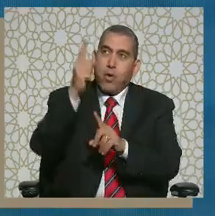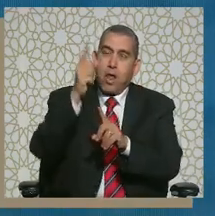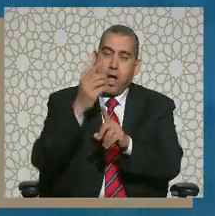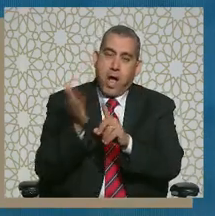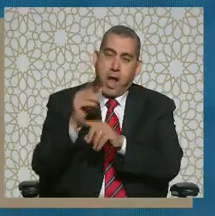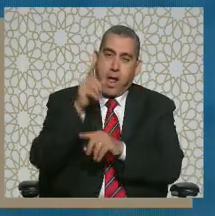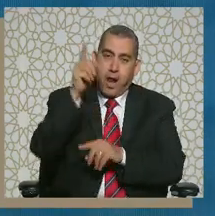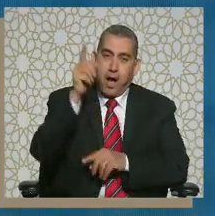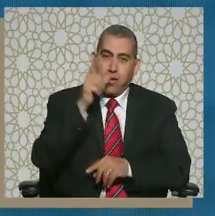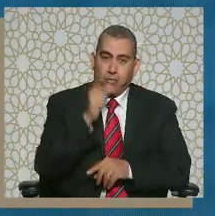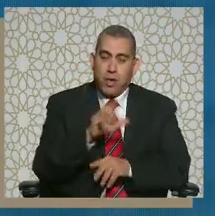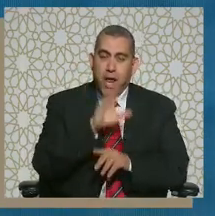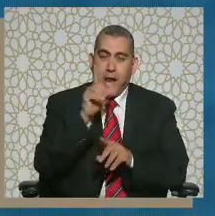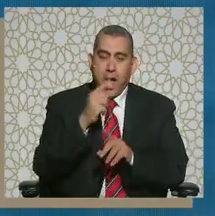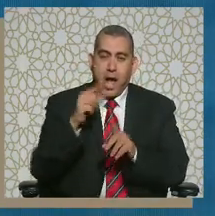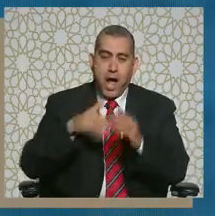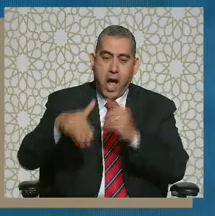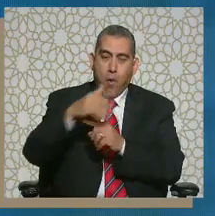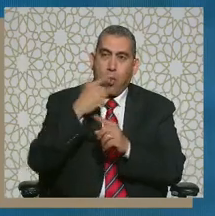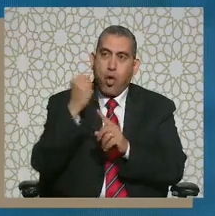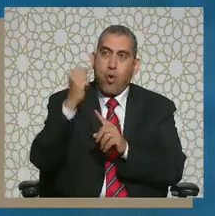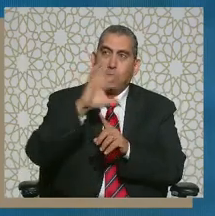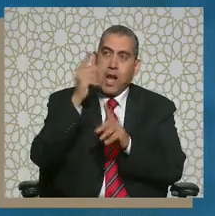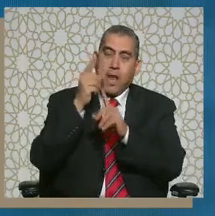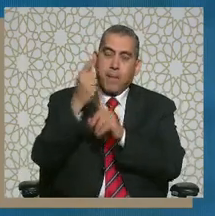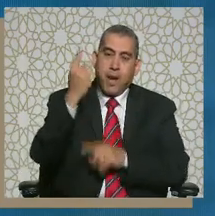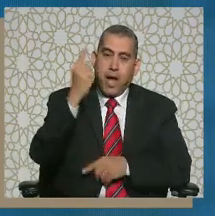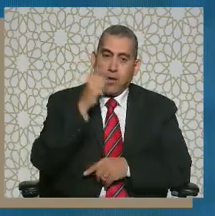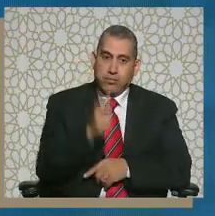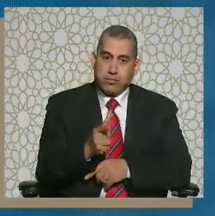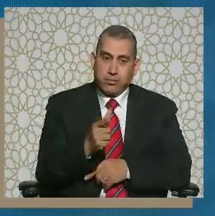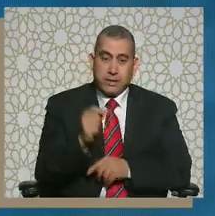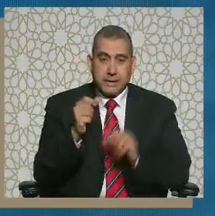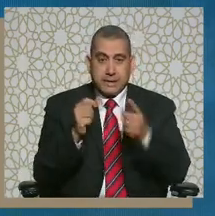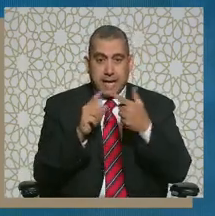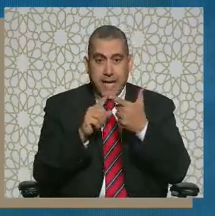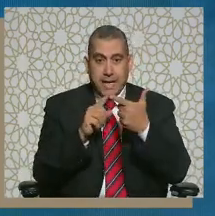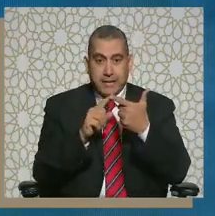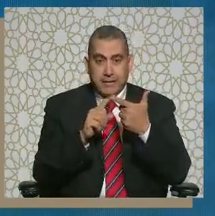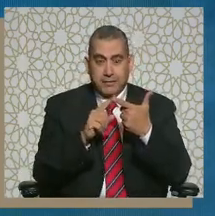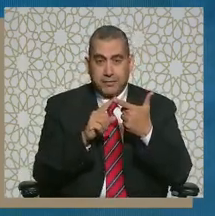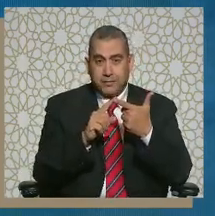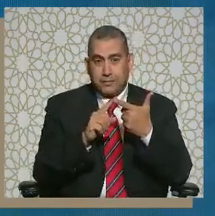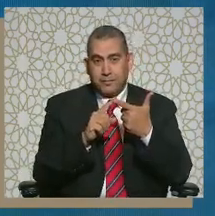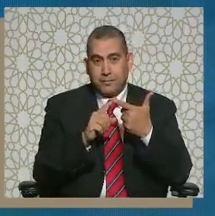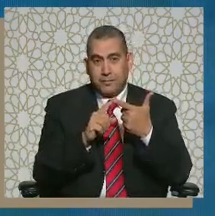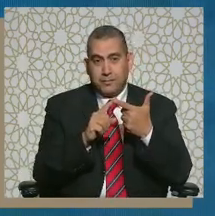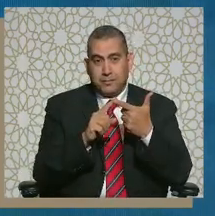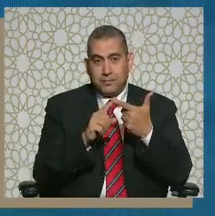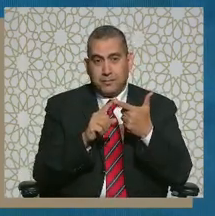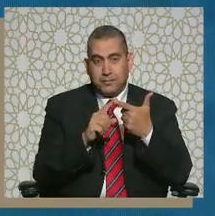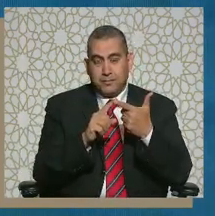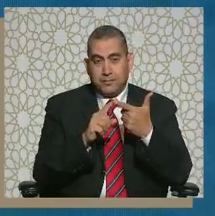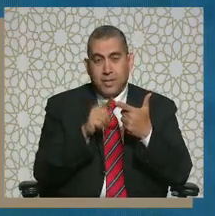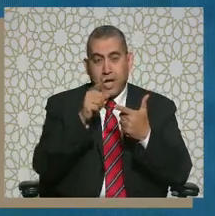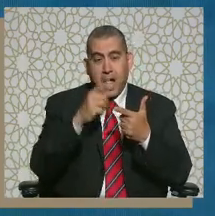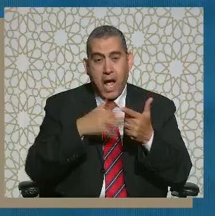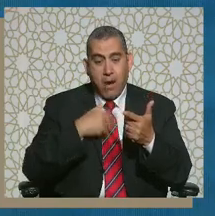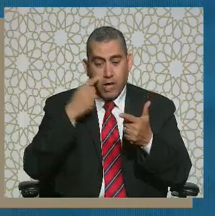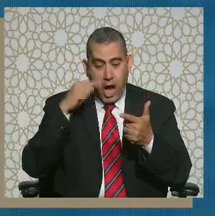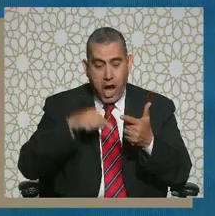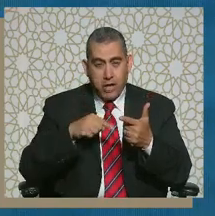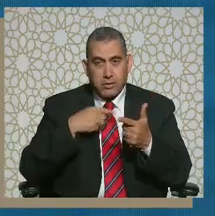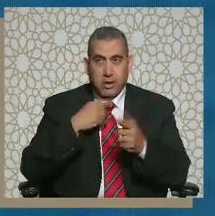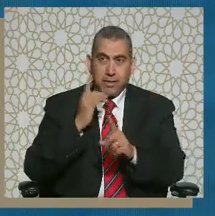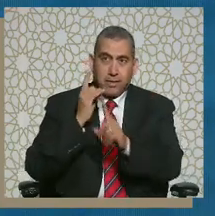عليك ولا حول ولا قوه الا بالله تاني حاجه بقى انت عايز تعيش بقى